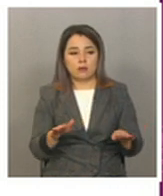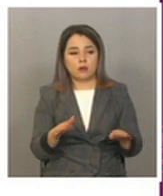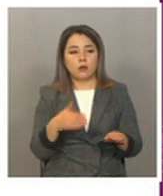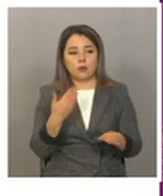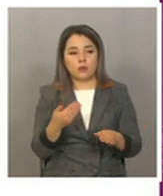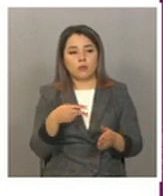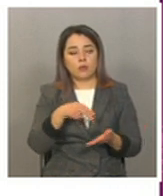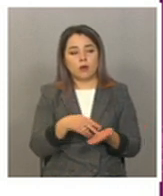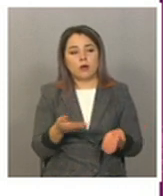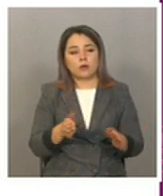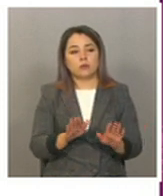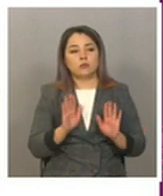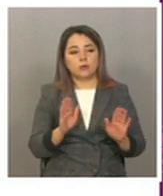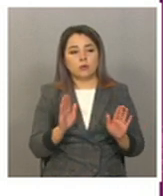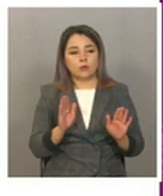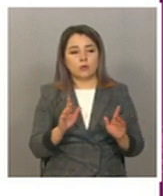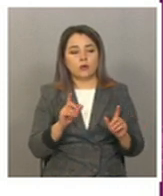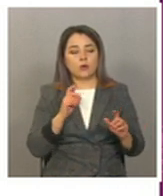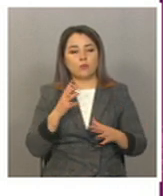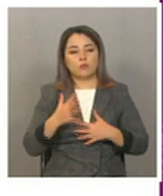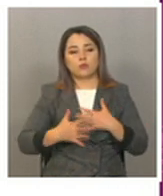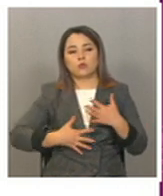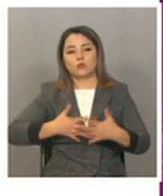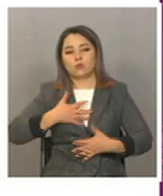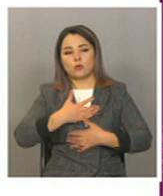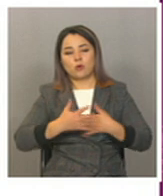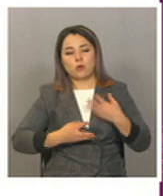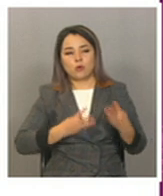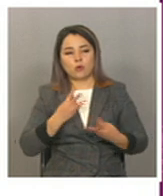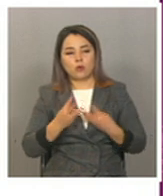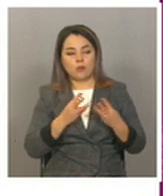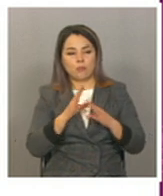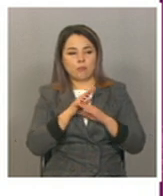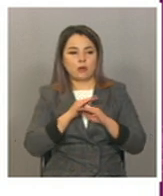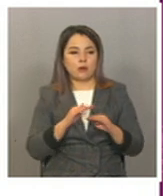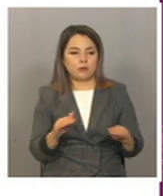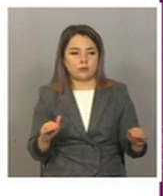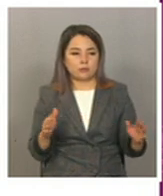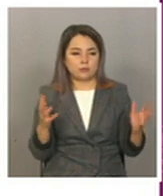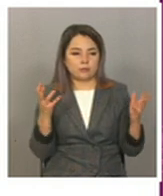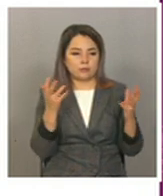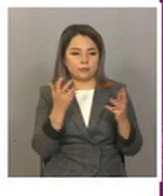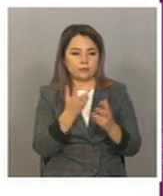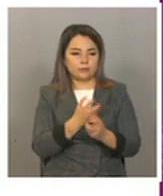месте остался только бушующий огненный мрак.